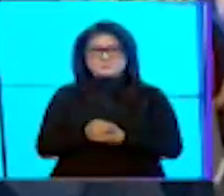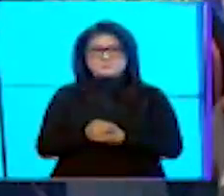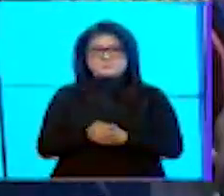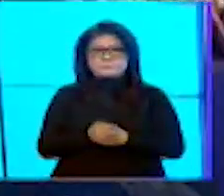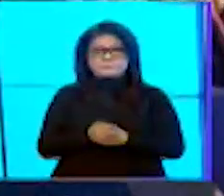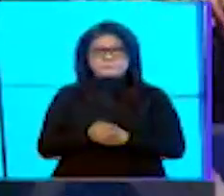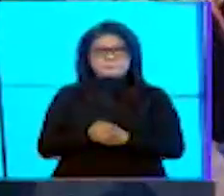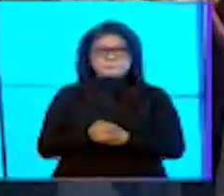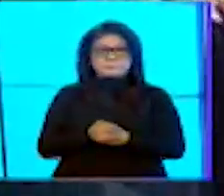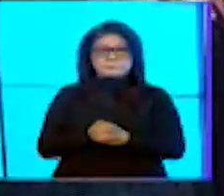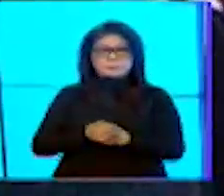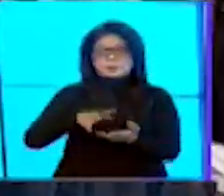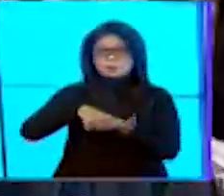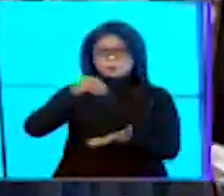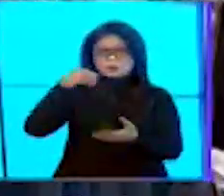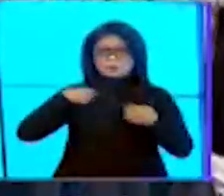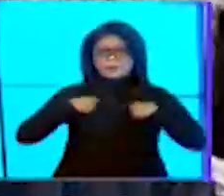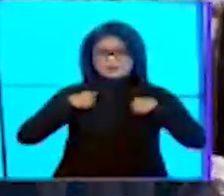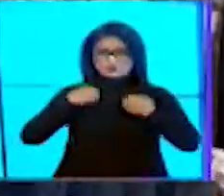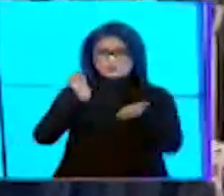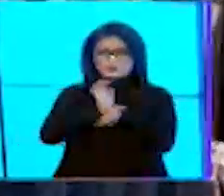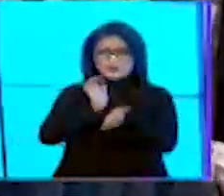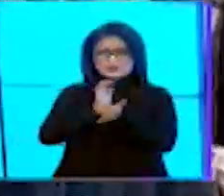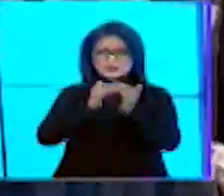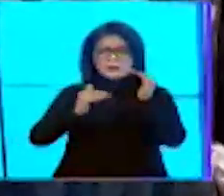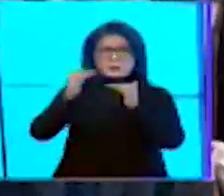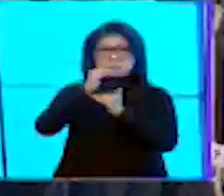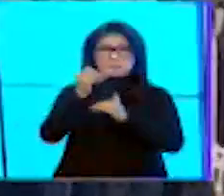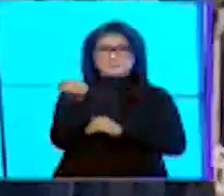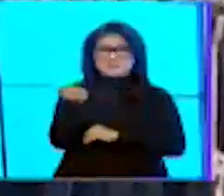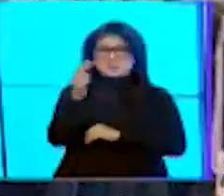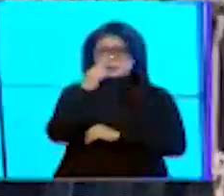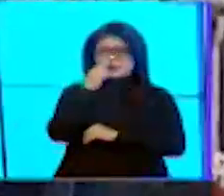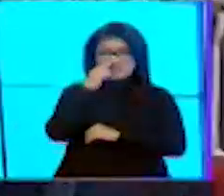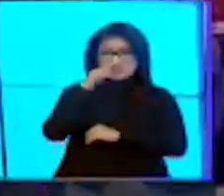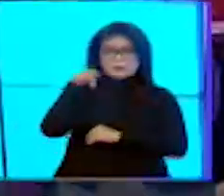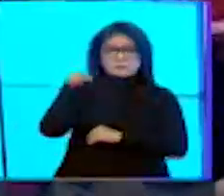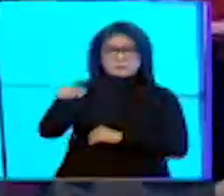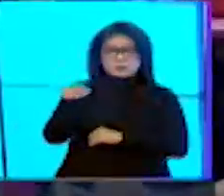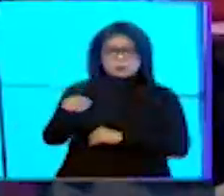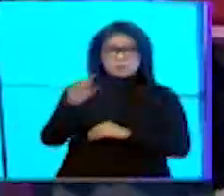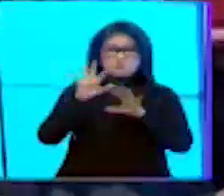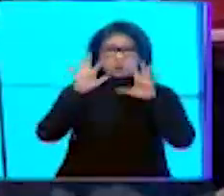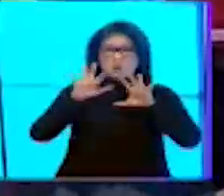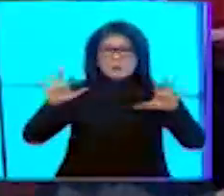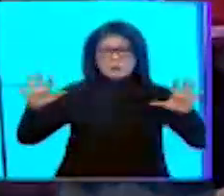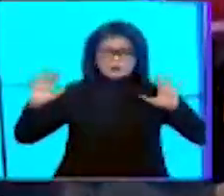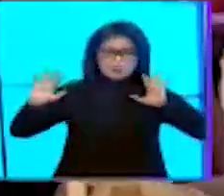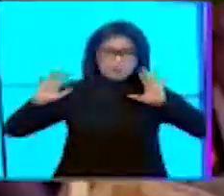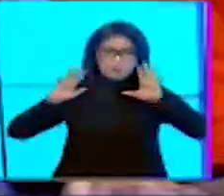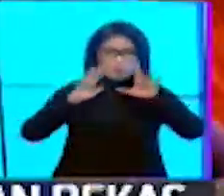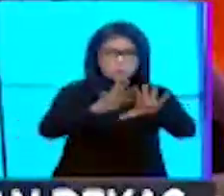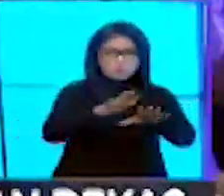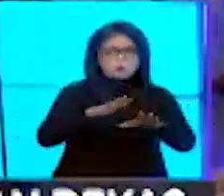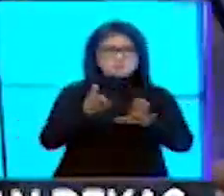Pusat pakaian bekas layak pakai di lantai 3 Pasar Senen, Jakarta Pusat menjadi incaran warga Jakarta jelang Lebaran Idul Fitri.